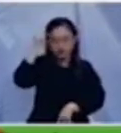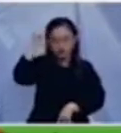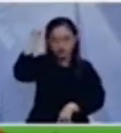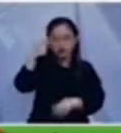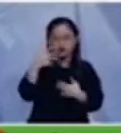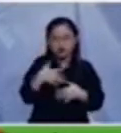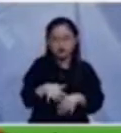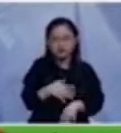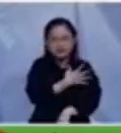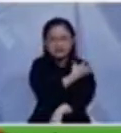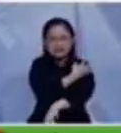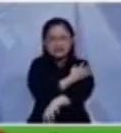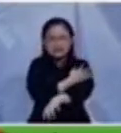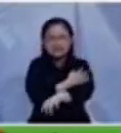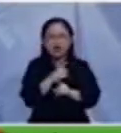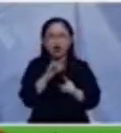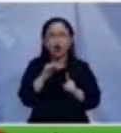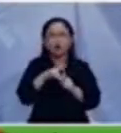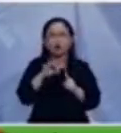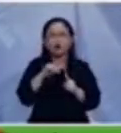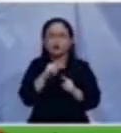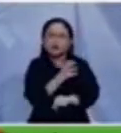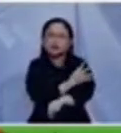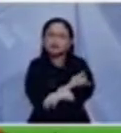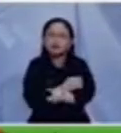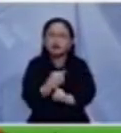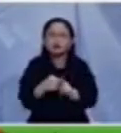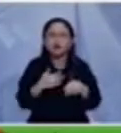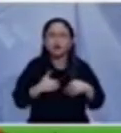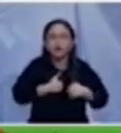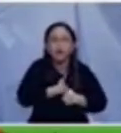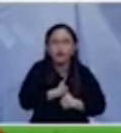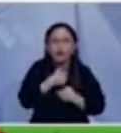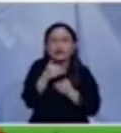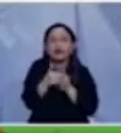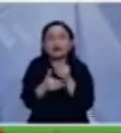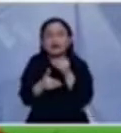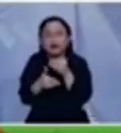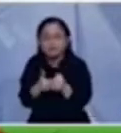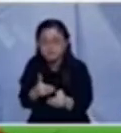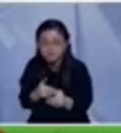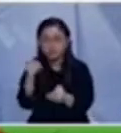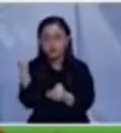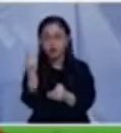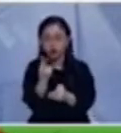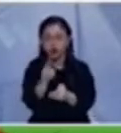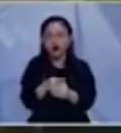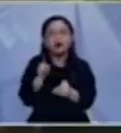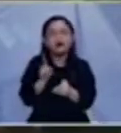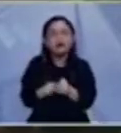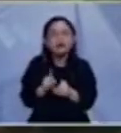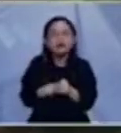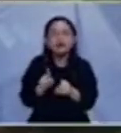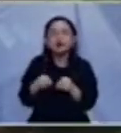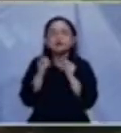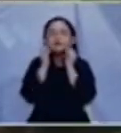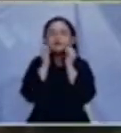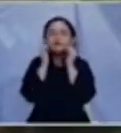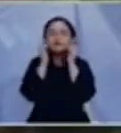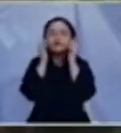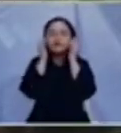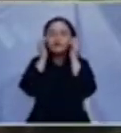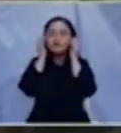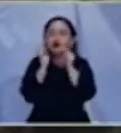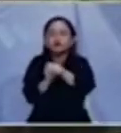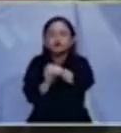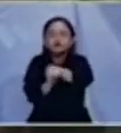berat, nyeri otot, dan kelelahan berkepanjangan. Kemudian dilanjutkan dengan masa erupsi, yakni ruam pada wajah dan sejumlah